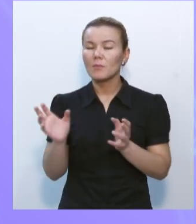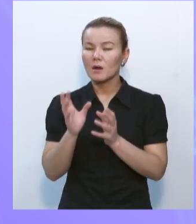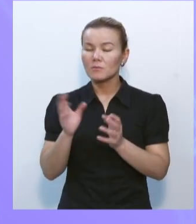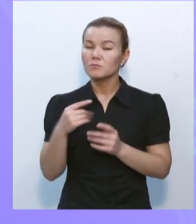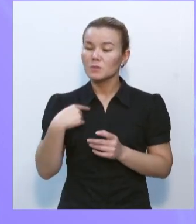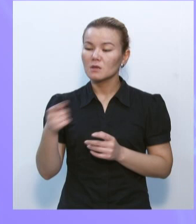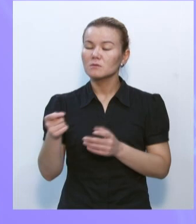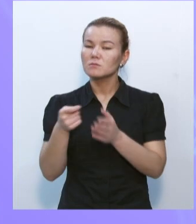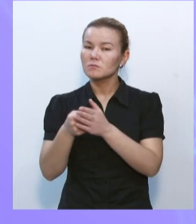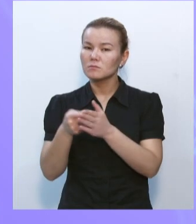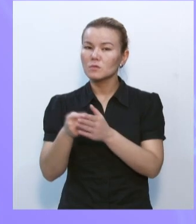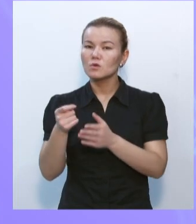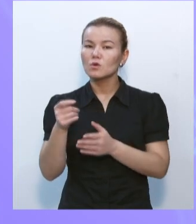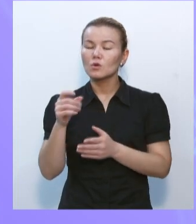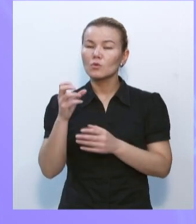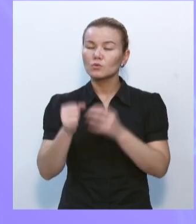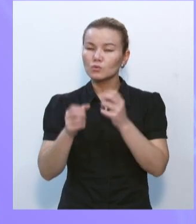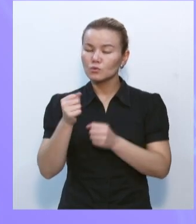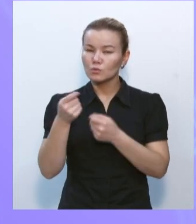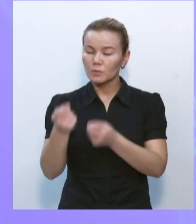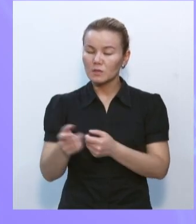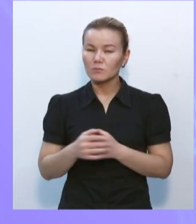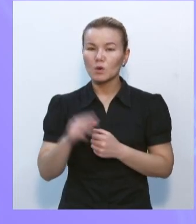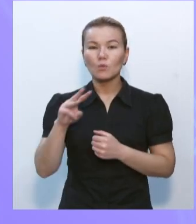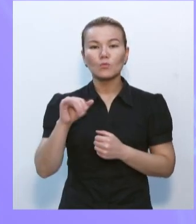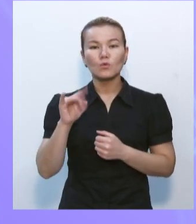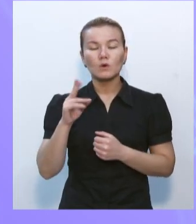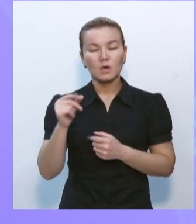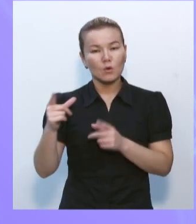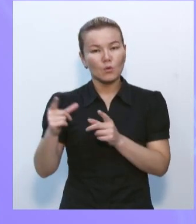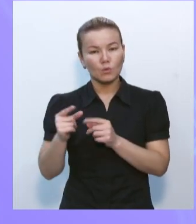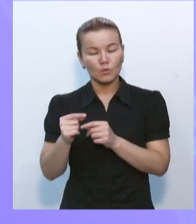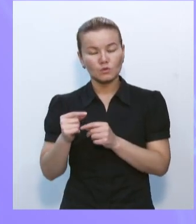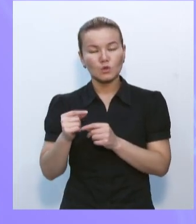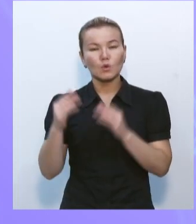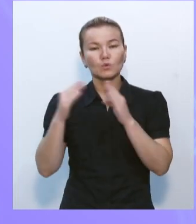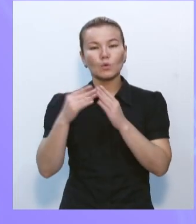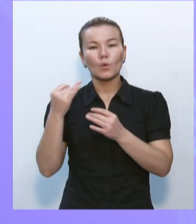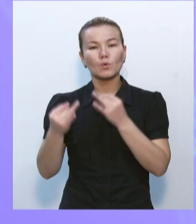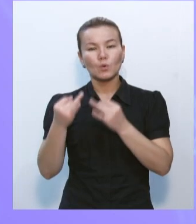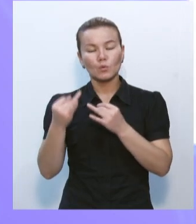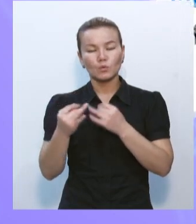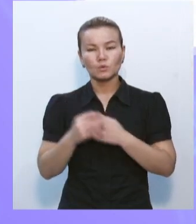берем. Мурка экөөбүз үйдө ойнойбуз.